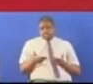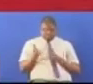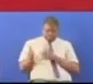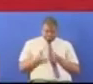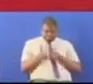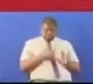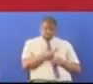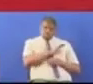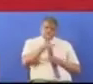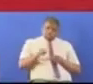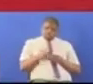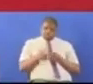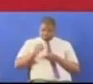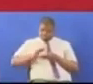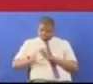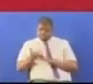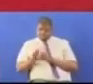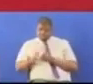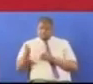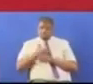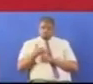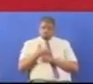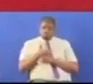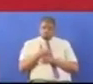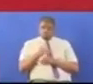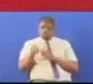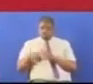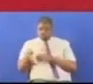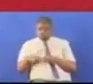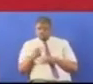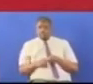mipango yote, makubaliano yanayohusu kuchimba,